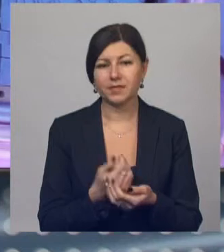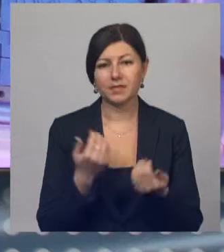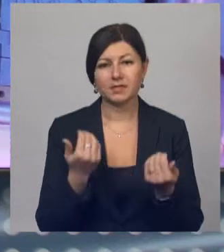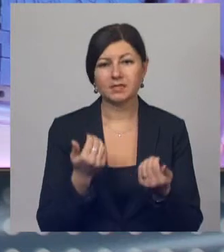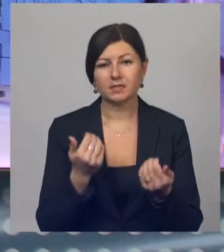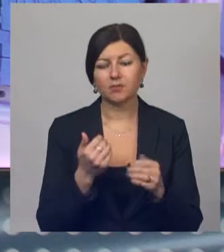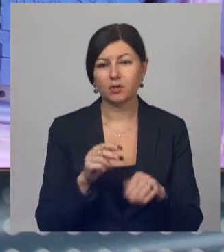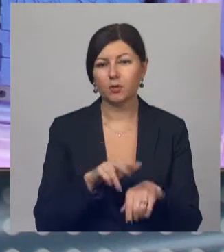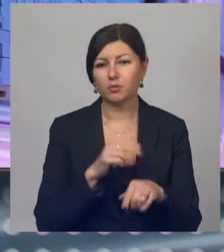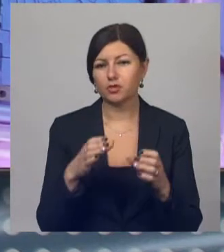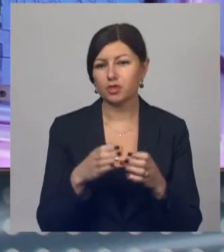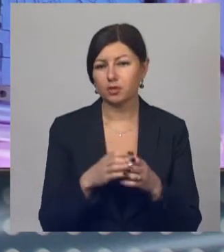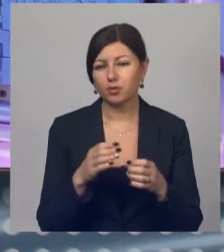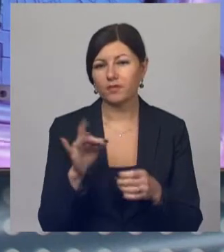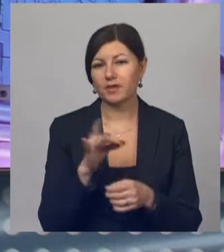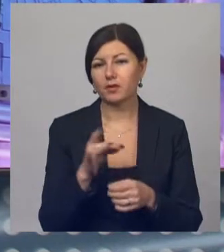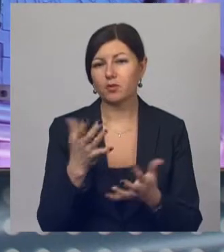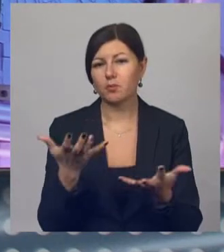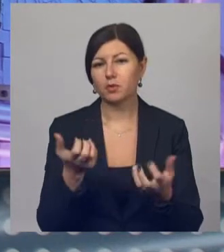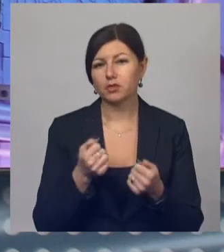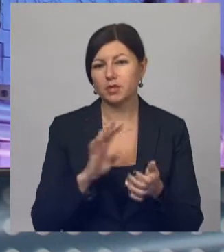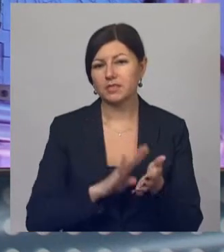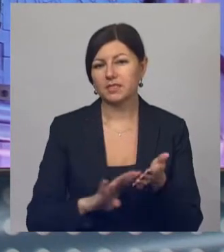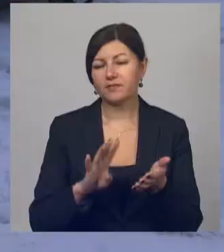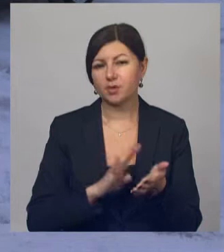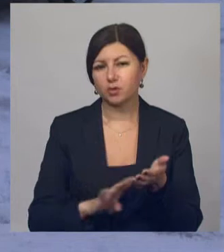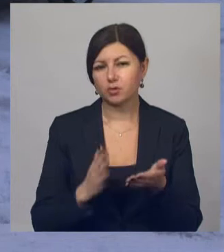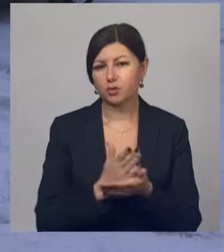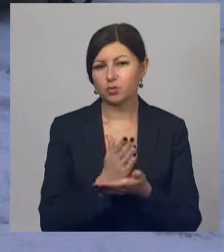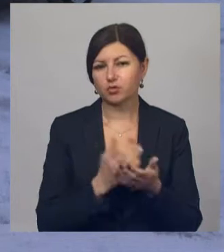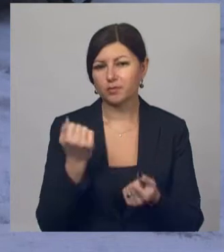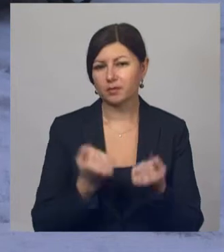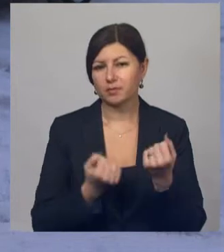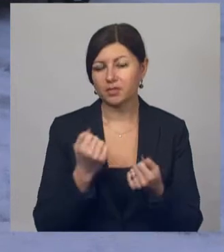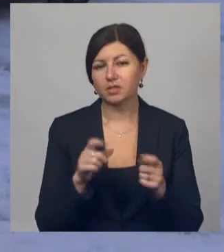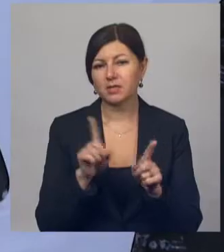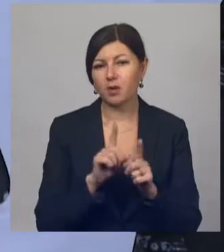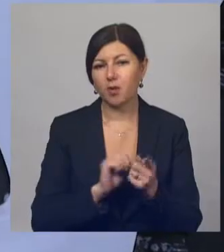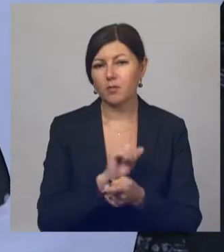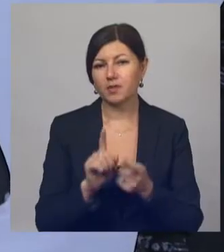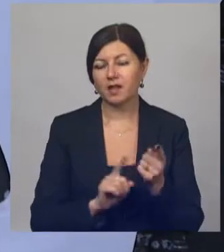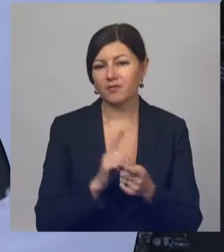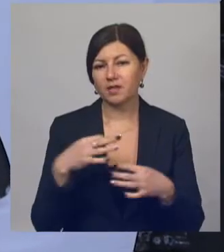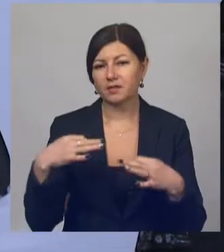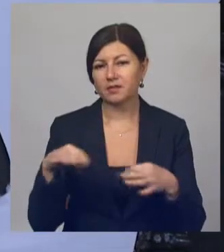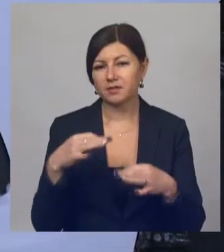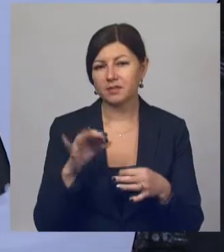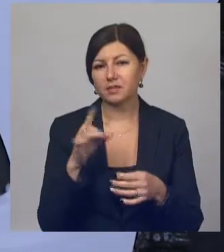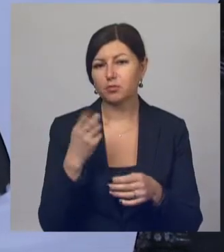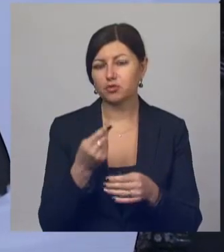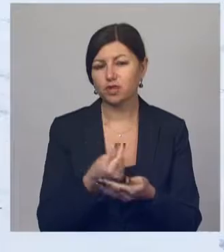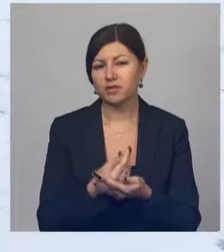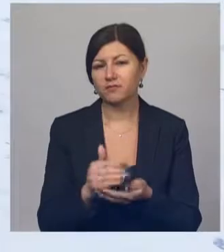Сегодня же участковые уполномоченные региона получили 90 служебных машин. На такое обновление автопарка из бюджета области